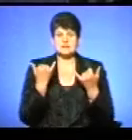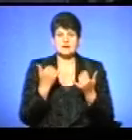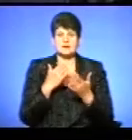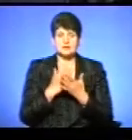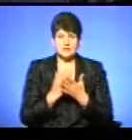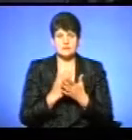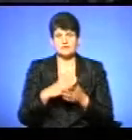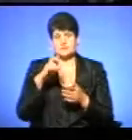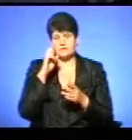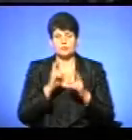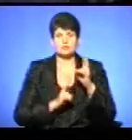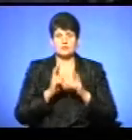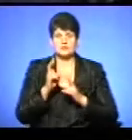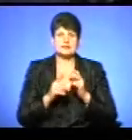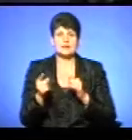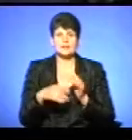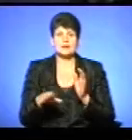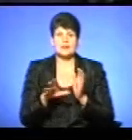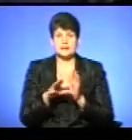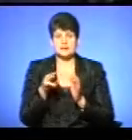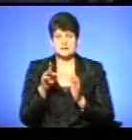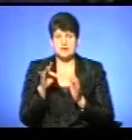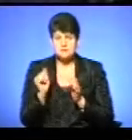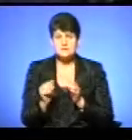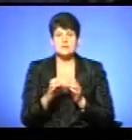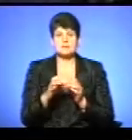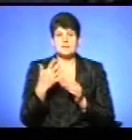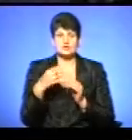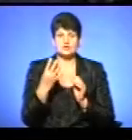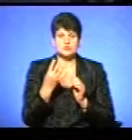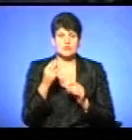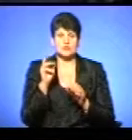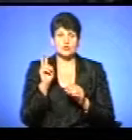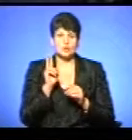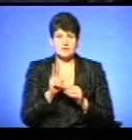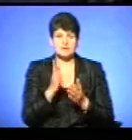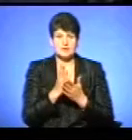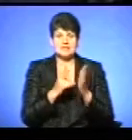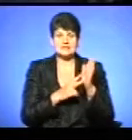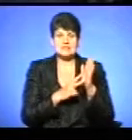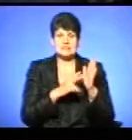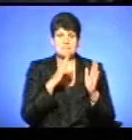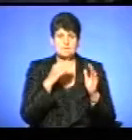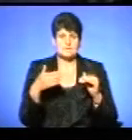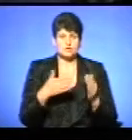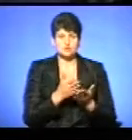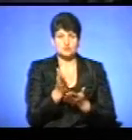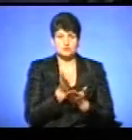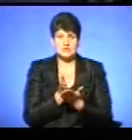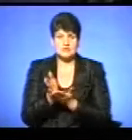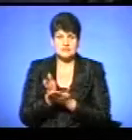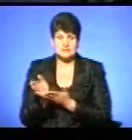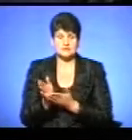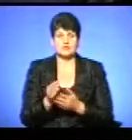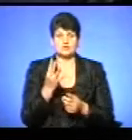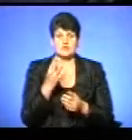у комунальному підприємстві «Тернопільелектротранс». Тут є 54 тролейбуси, які їздять за 7 маршрутами, та 4 автобуси, які мають маршрут